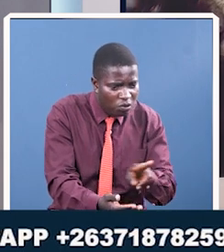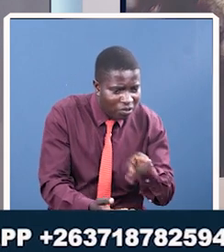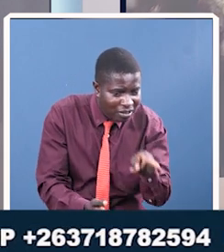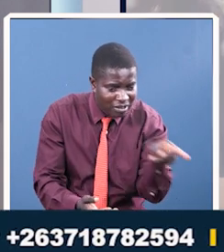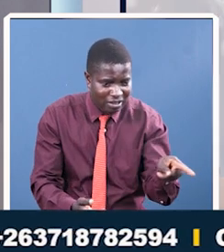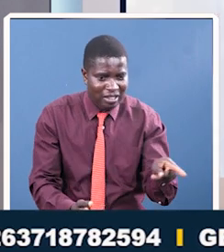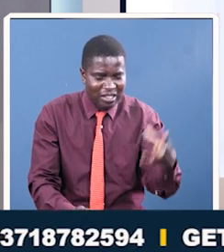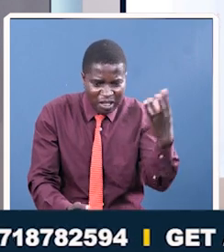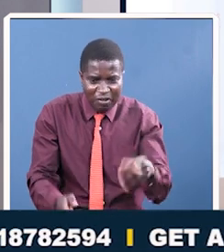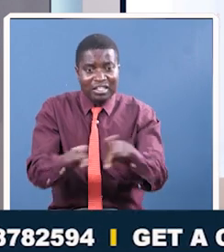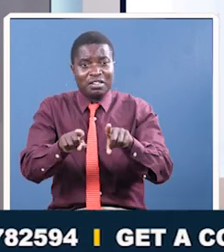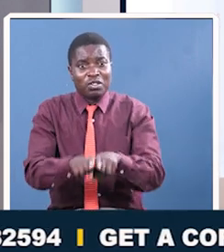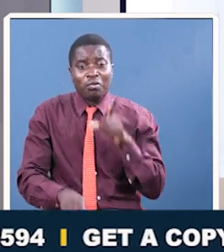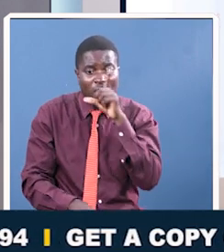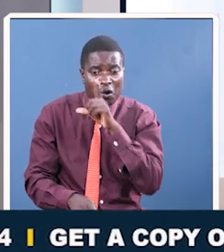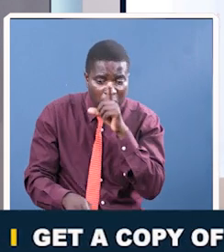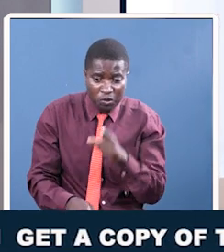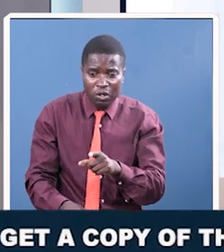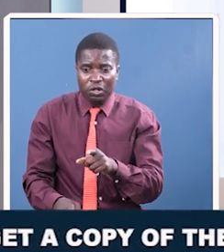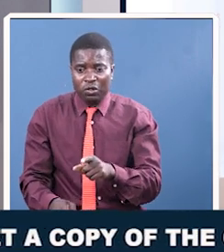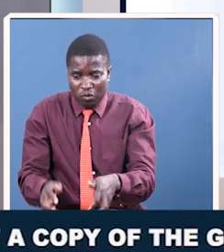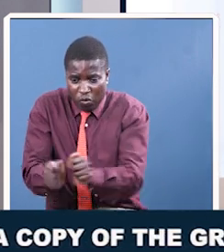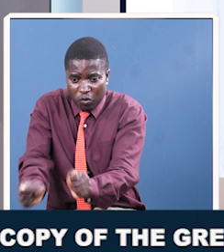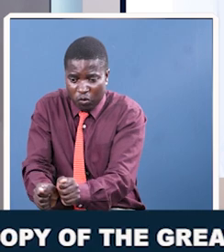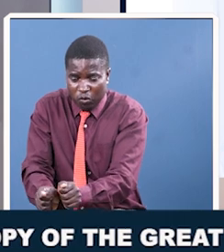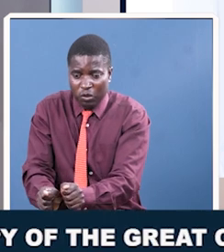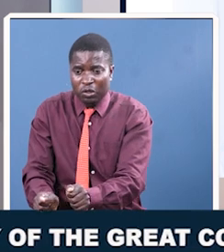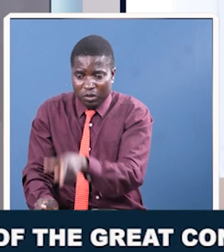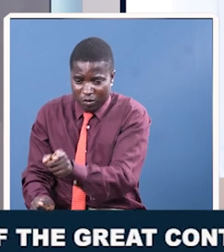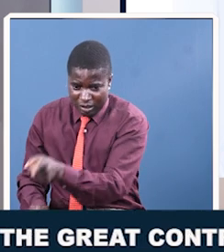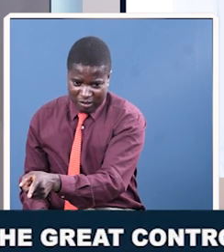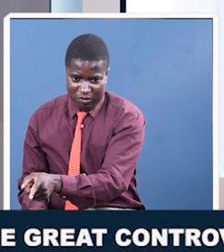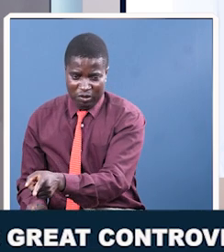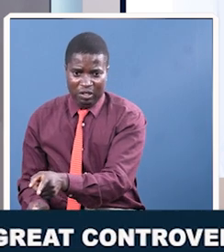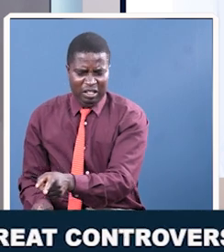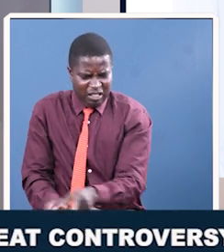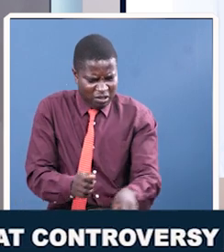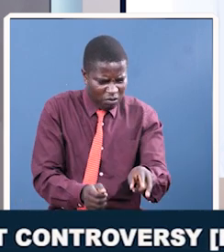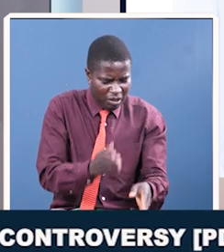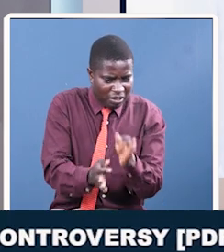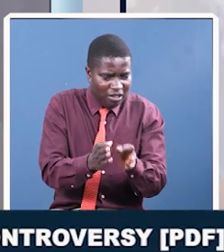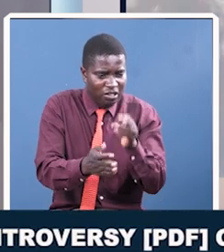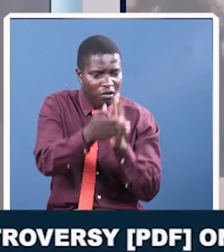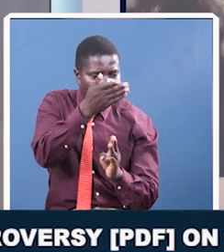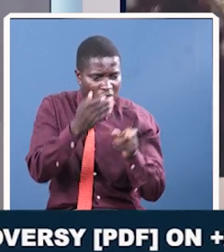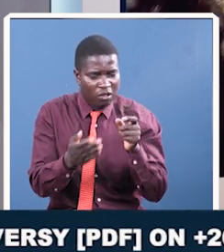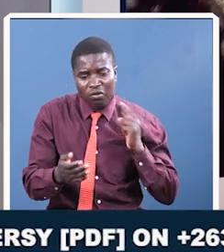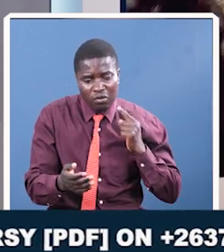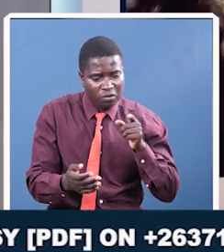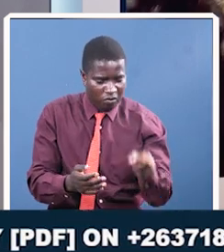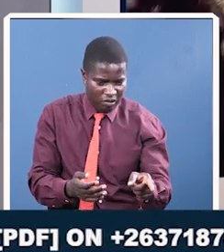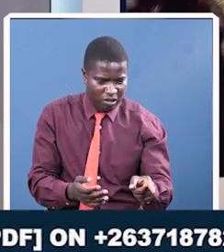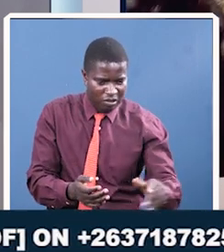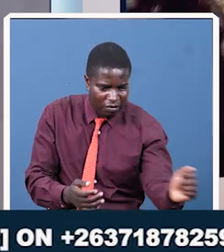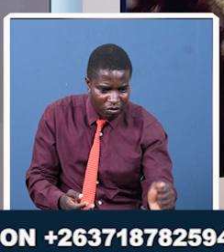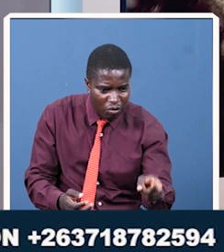chemafuta. Tarisawo kuti uyu haana mafuta here futi aanosevenzesa sezvo zviri kuitwa nenganga. Nganga ine tsvimbo, tarisa kuti